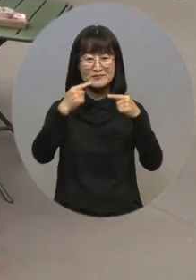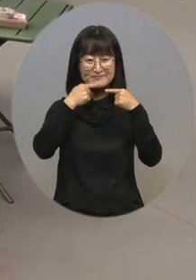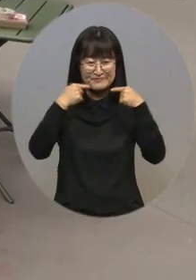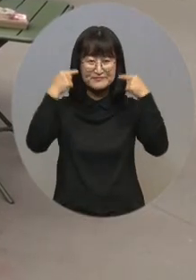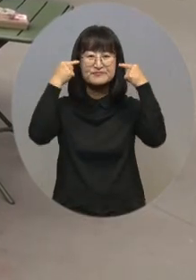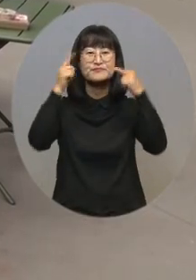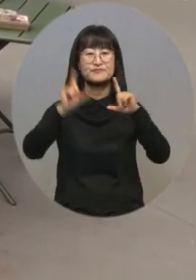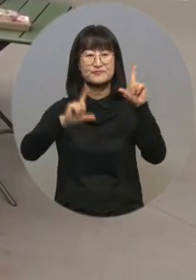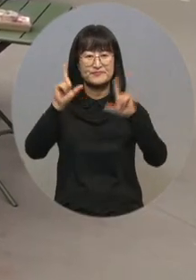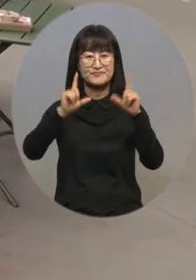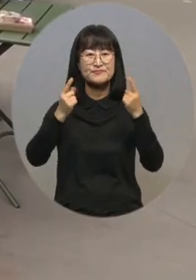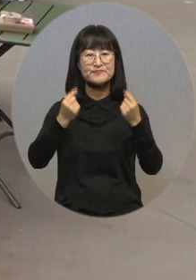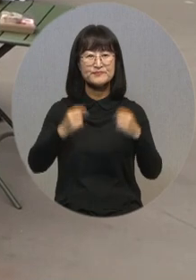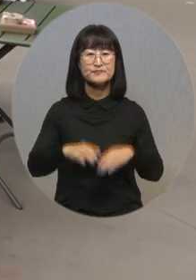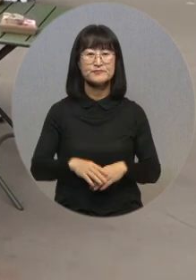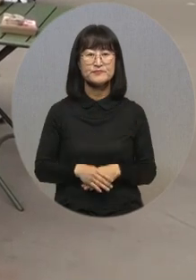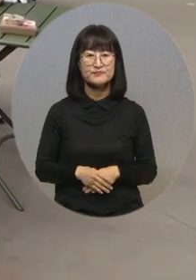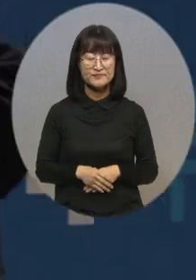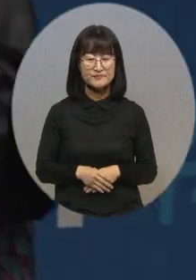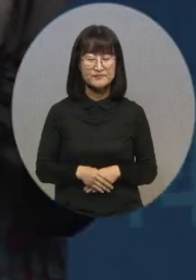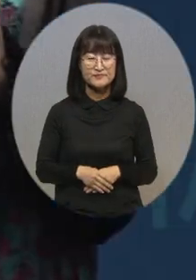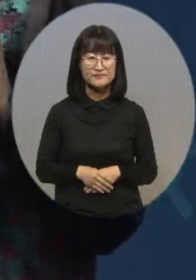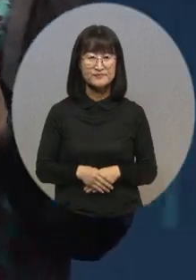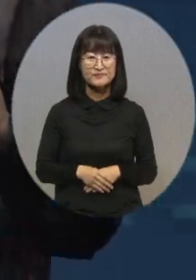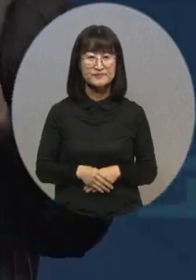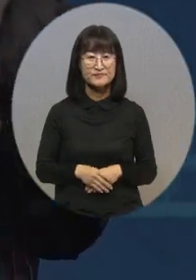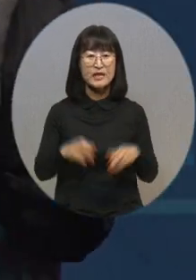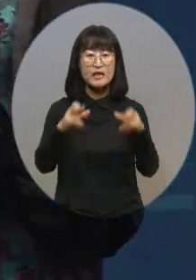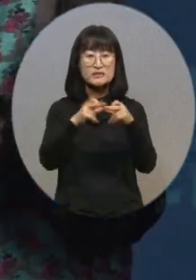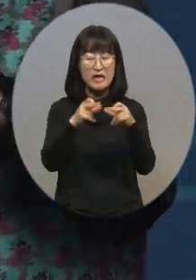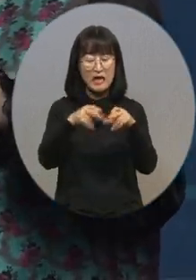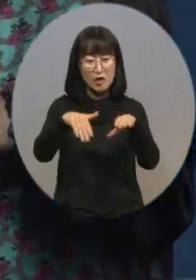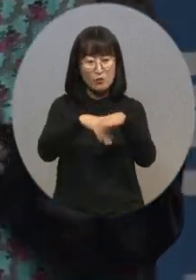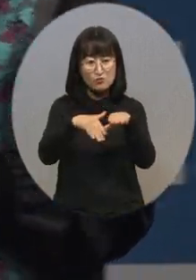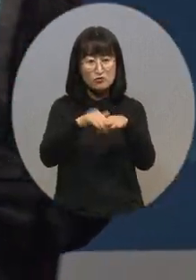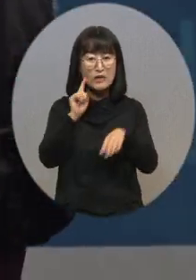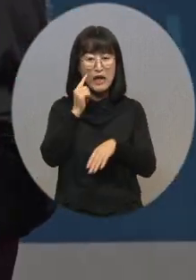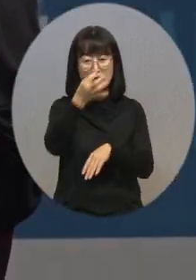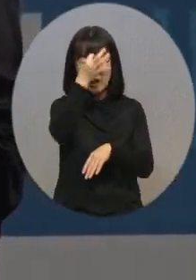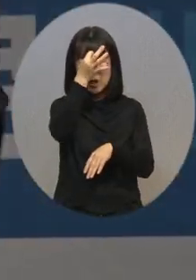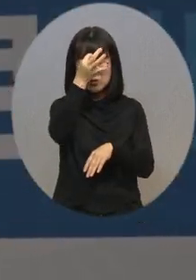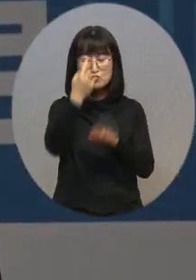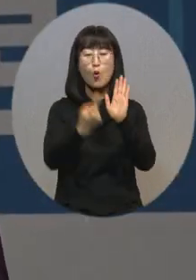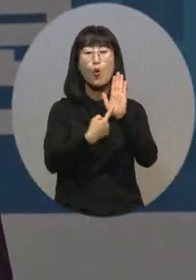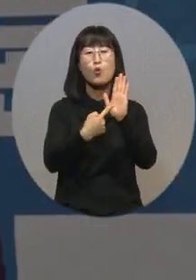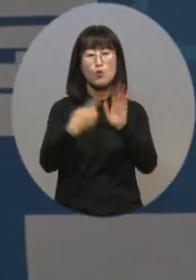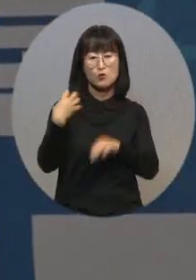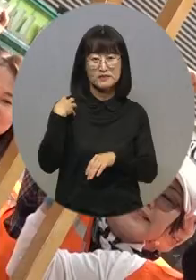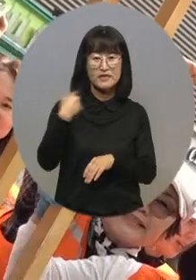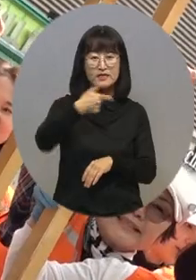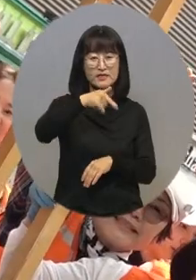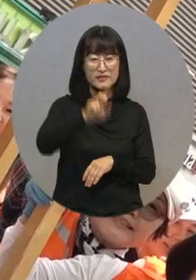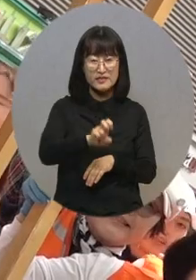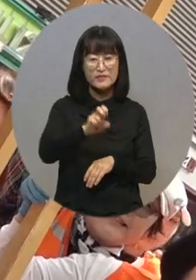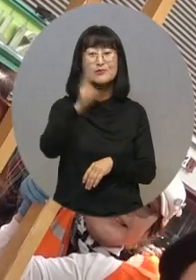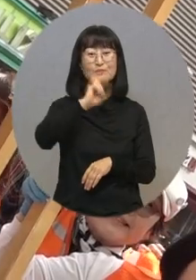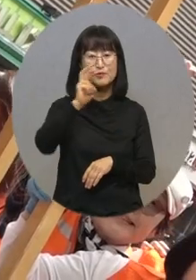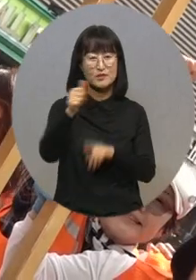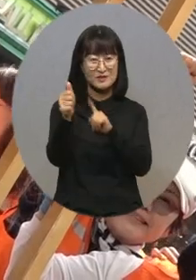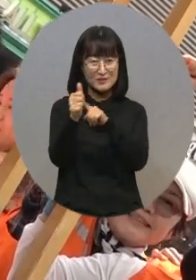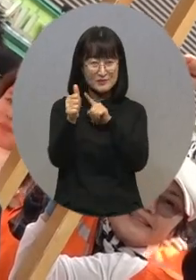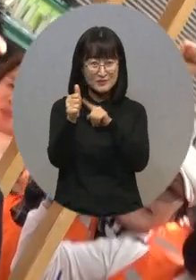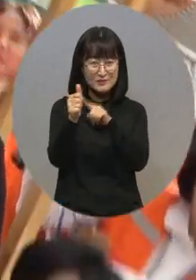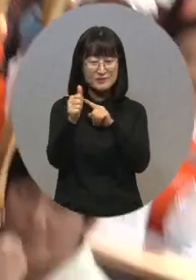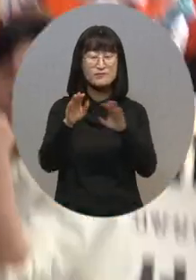한바구음이 번집니다. 장애 문화예술인 홍보대사로 활발하게 활동 중인 김장훈은 이번 행사를 통해